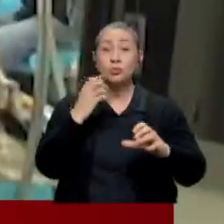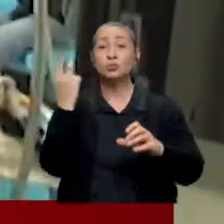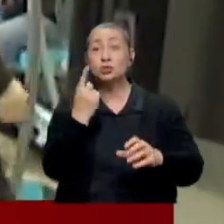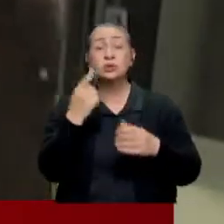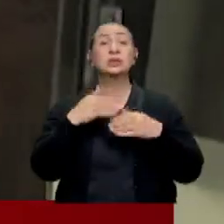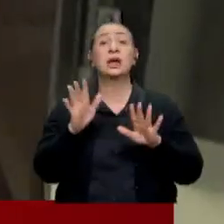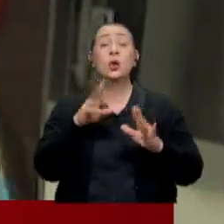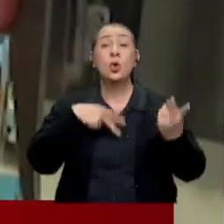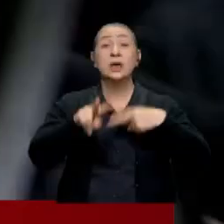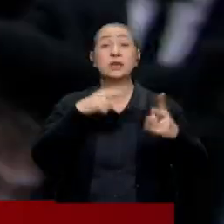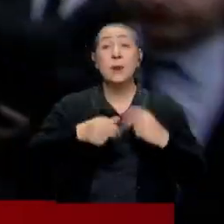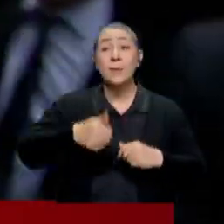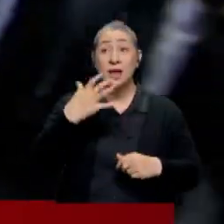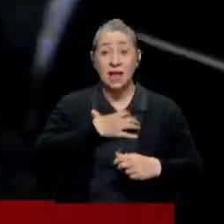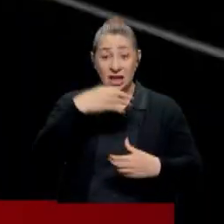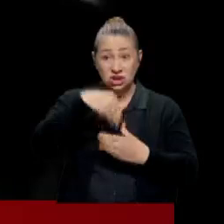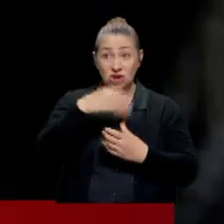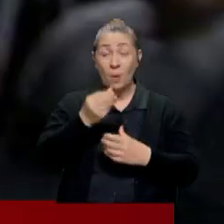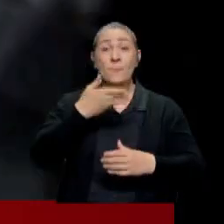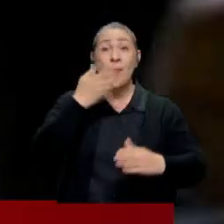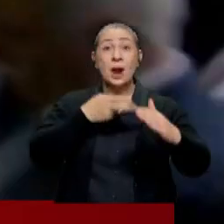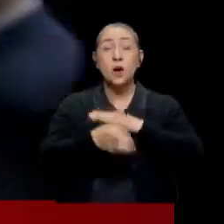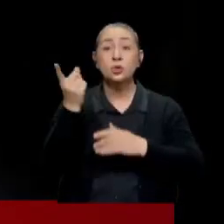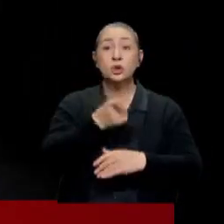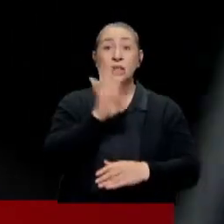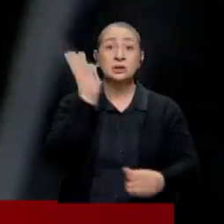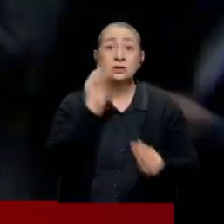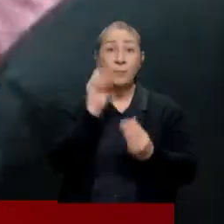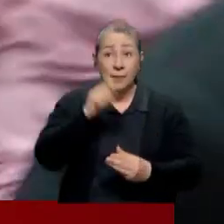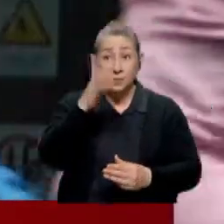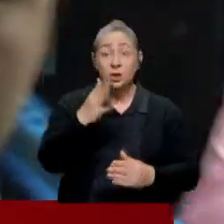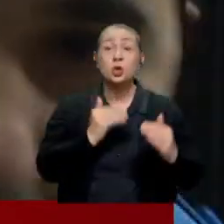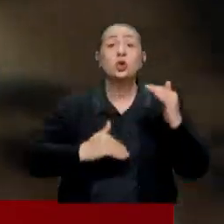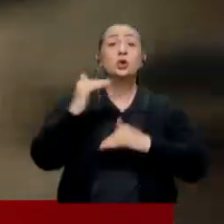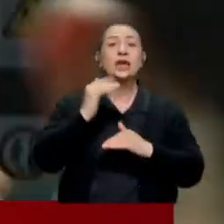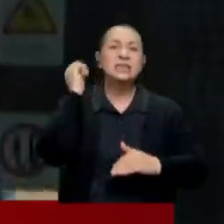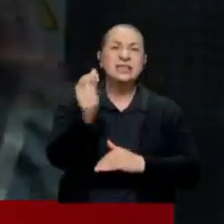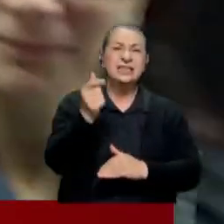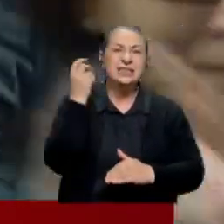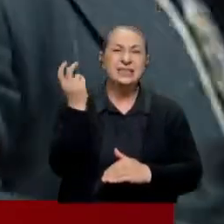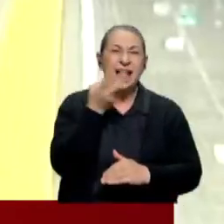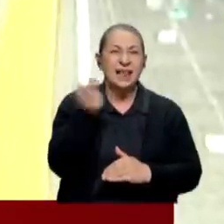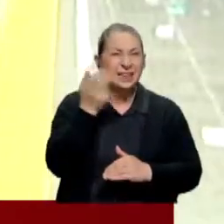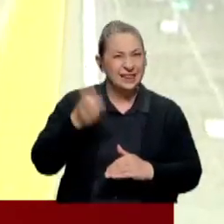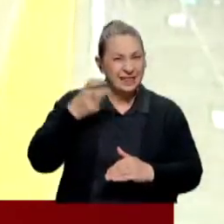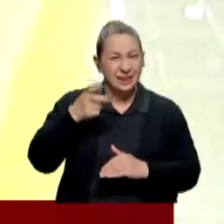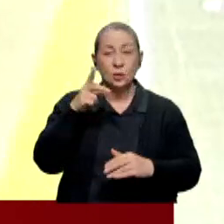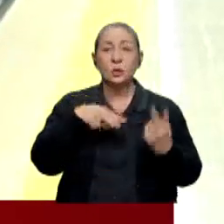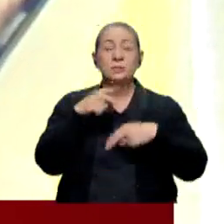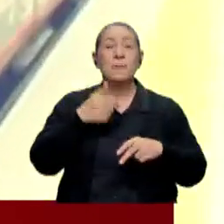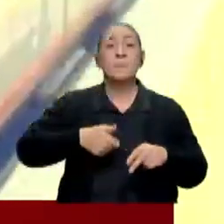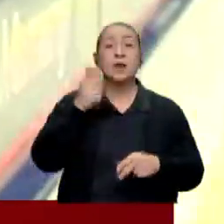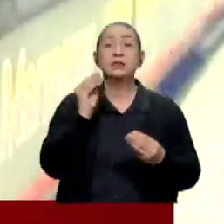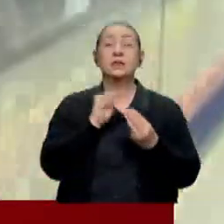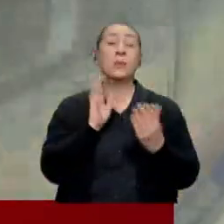zamlanan. Ulaştırma Bakanlığı kendi bünyesindeki Marmara'ya da %40 zam yaptı, yüksek hızlı trene de. Ama Ulaştırma Bakanı